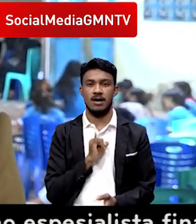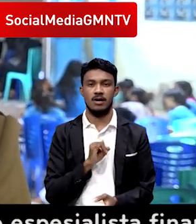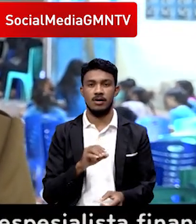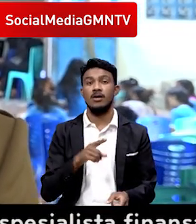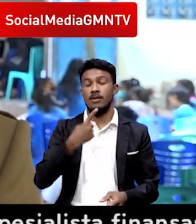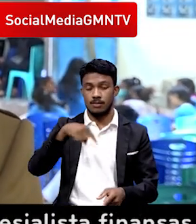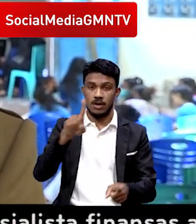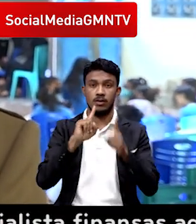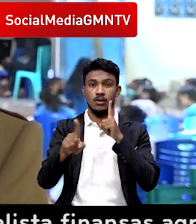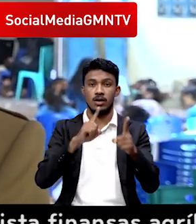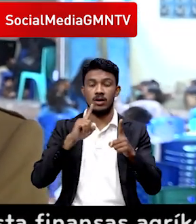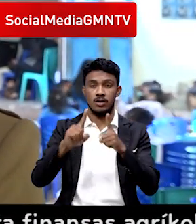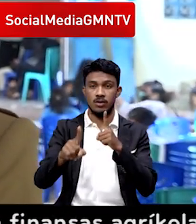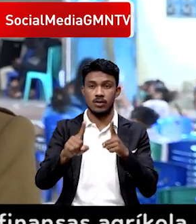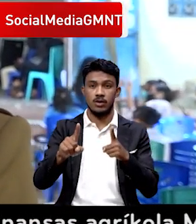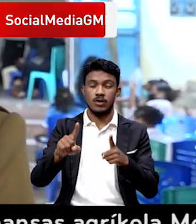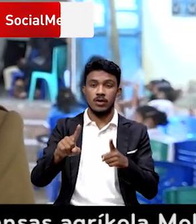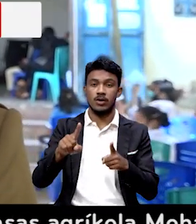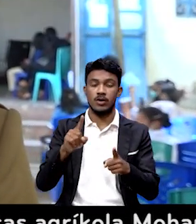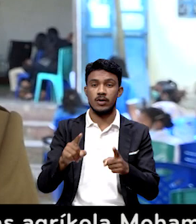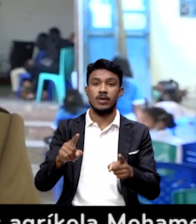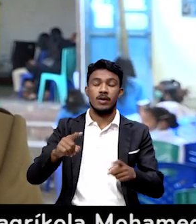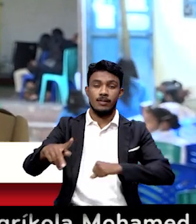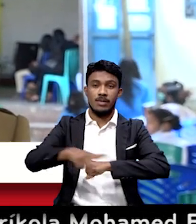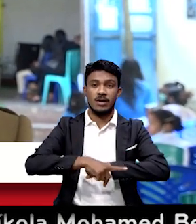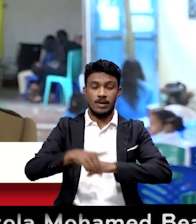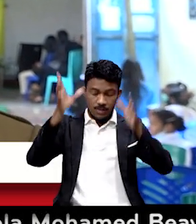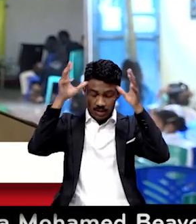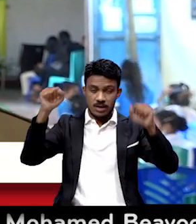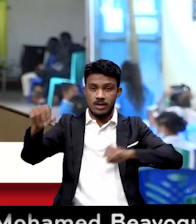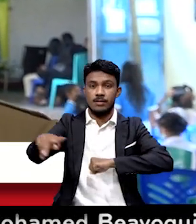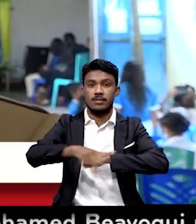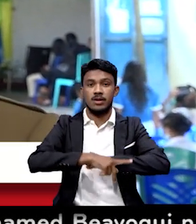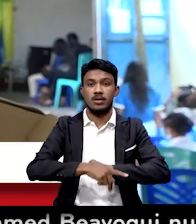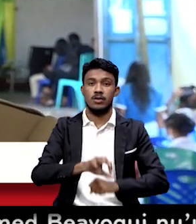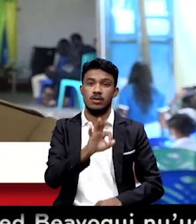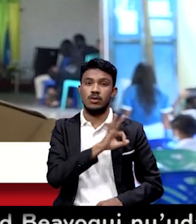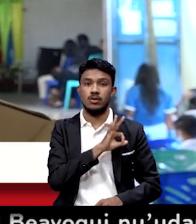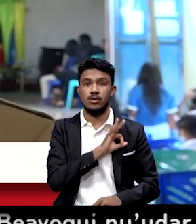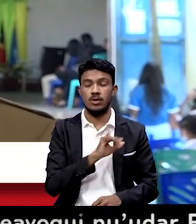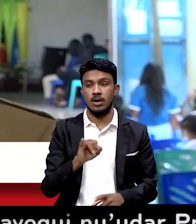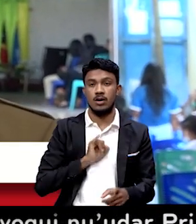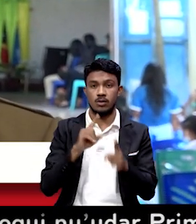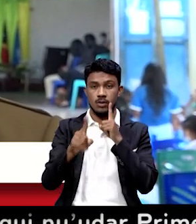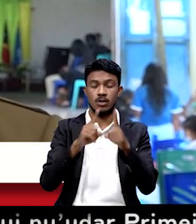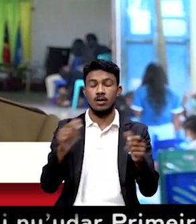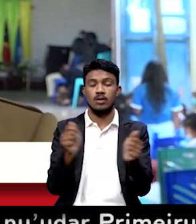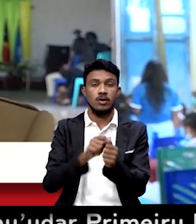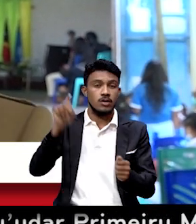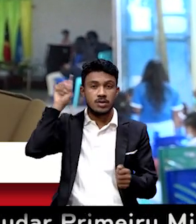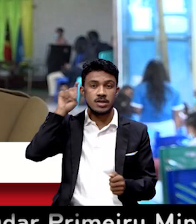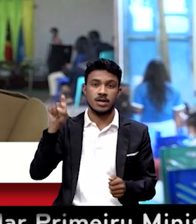ho hanetiu nai mori ni hateta la ne ia berta ona au kulia bonana